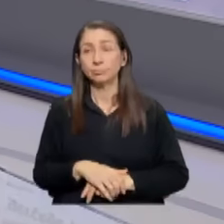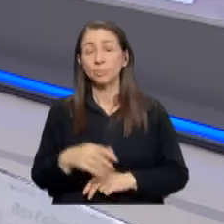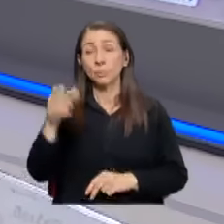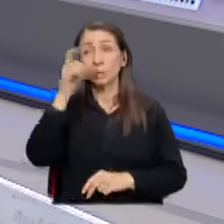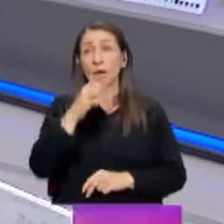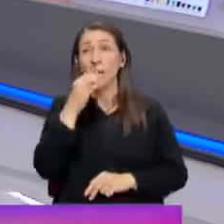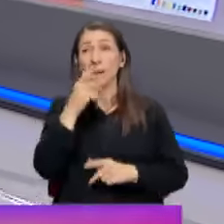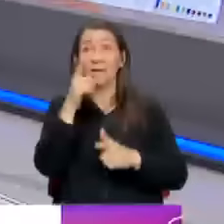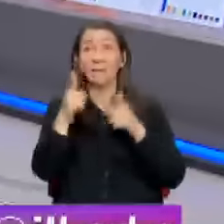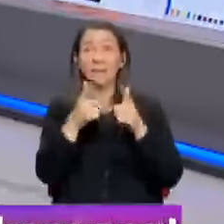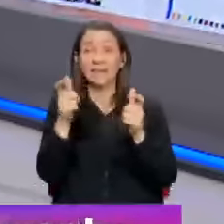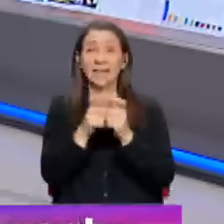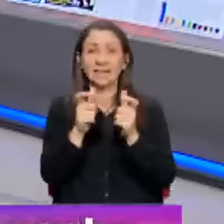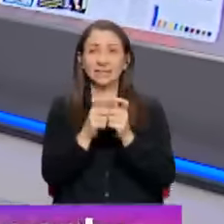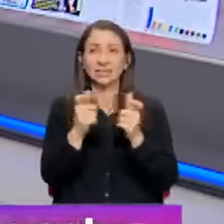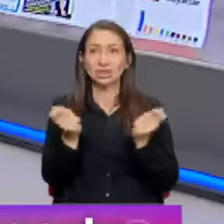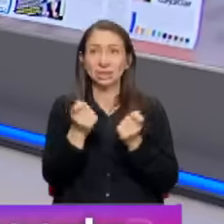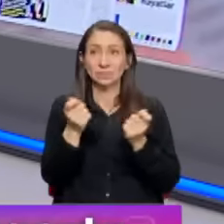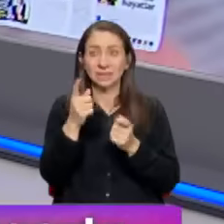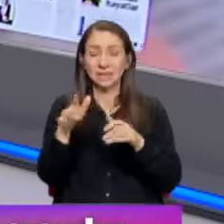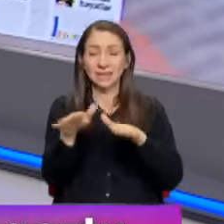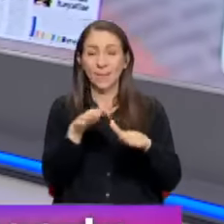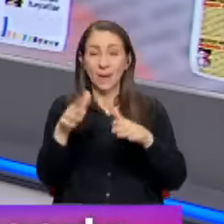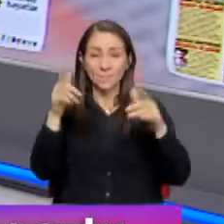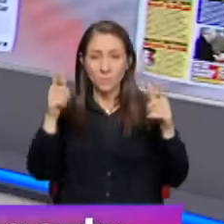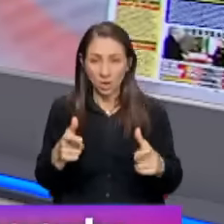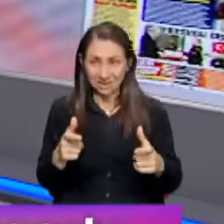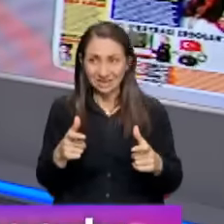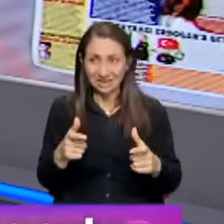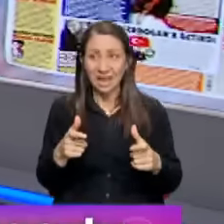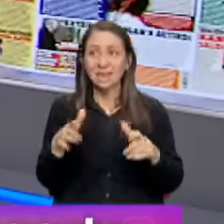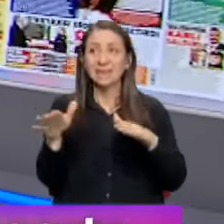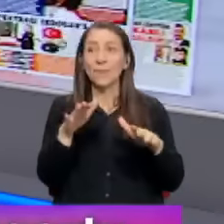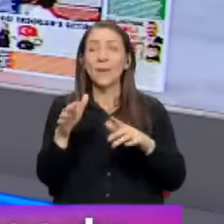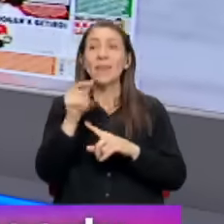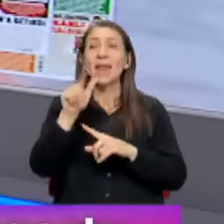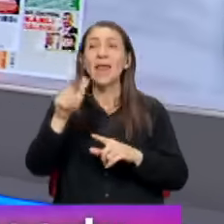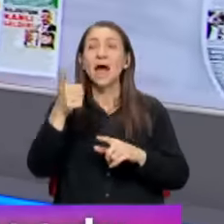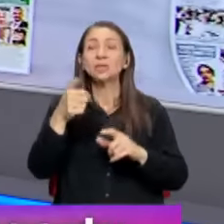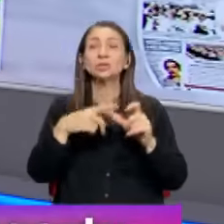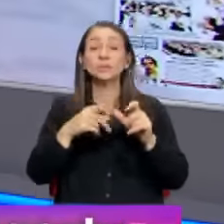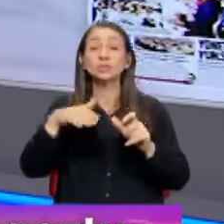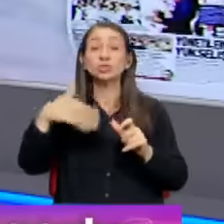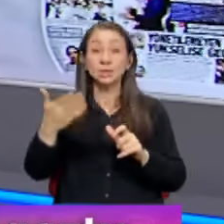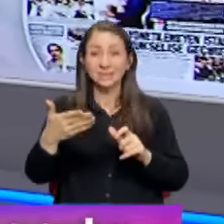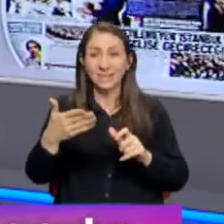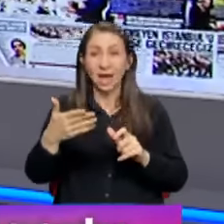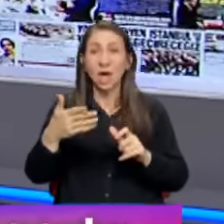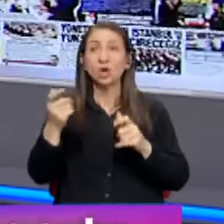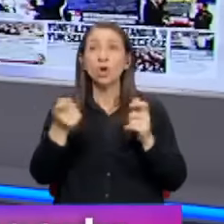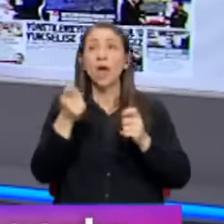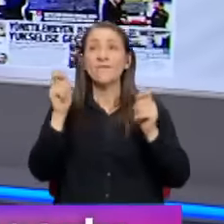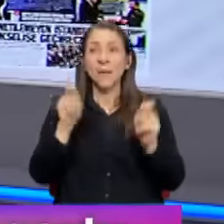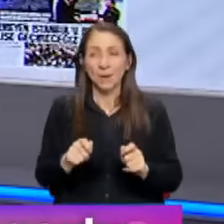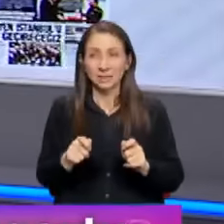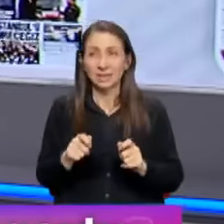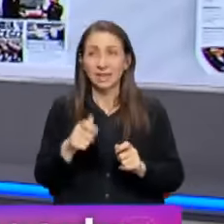Türkiye Haber Kameramanları Derneği'nin çalışması deprem bölgesinde, deprem illerinde 6 Şubat ve sonrasında görev